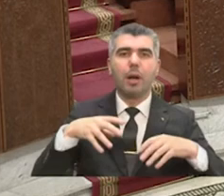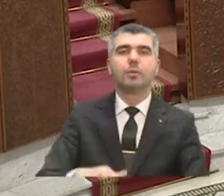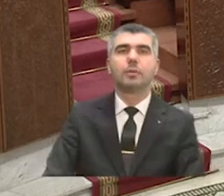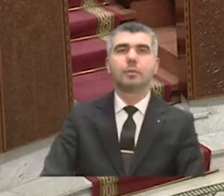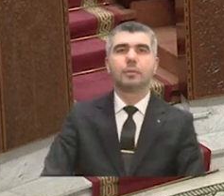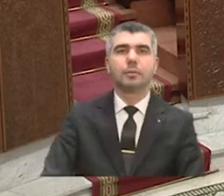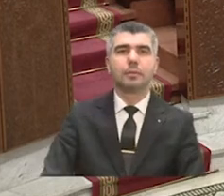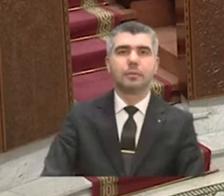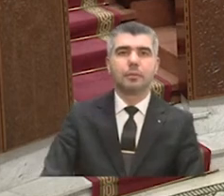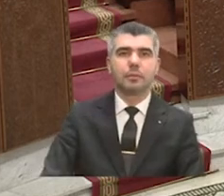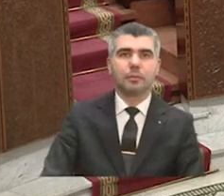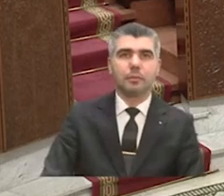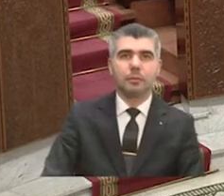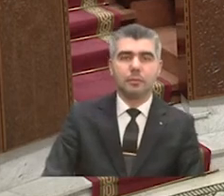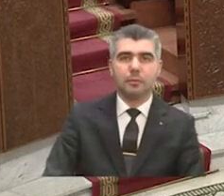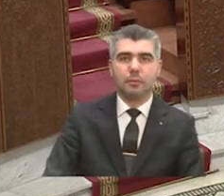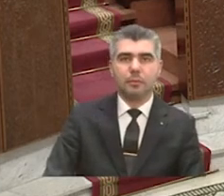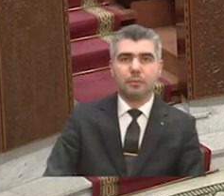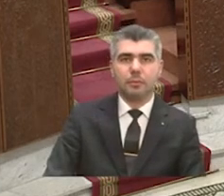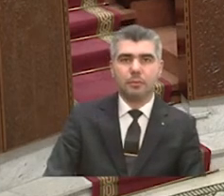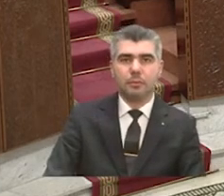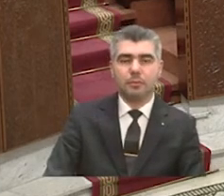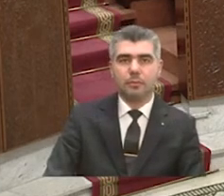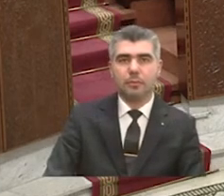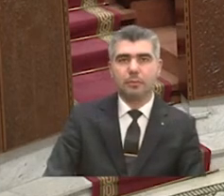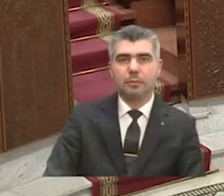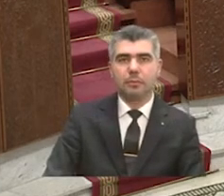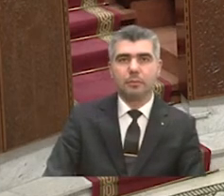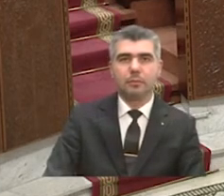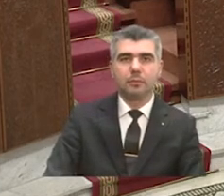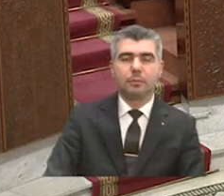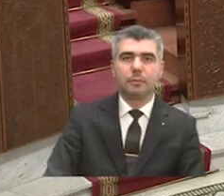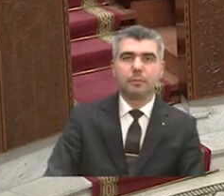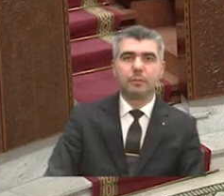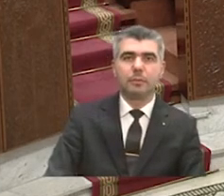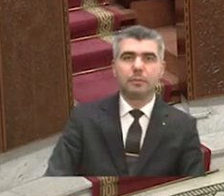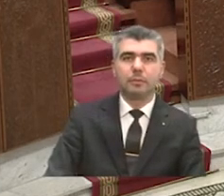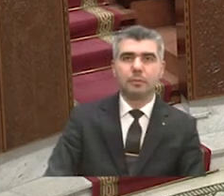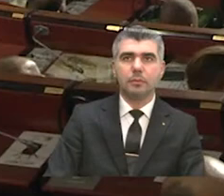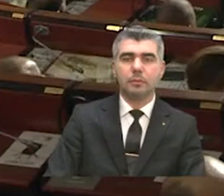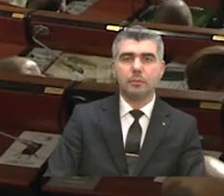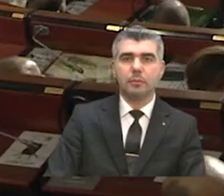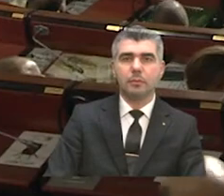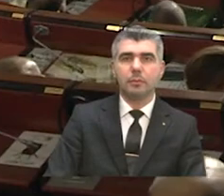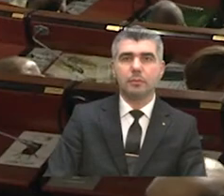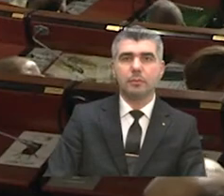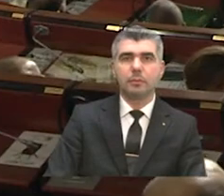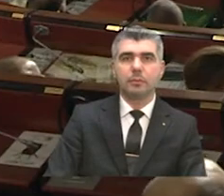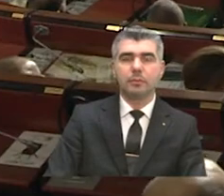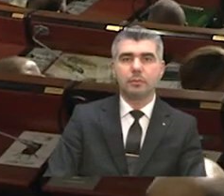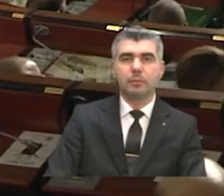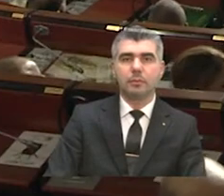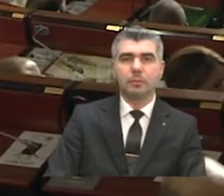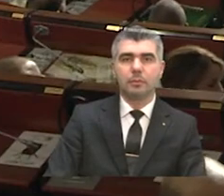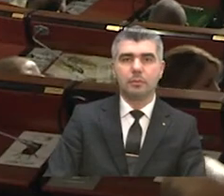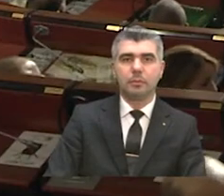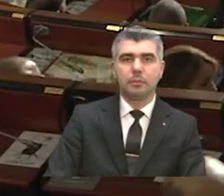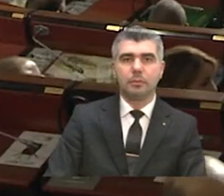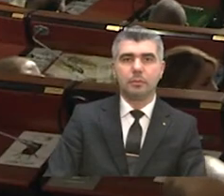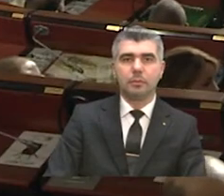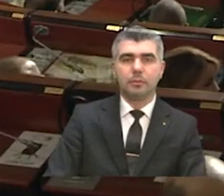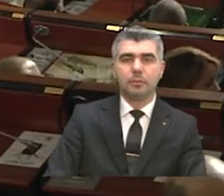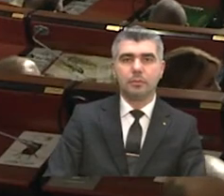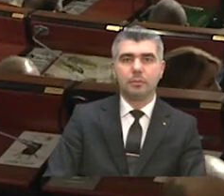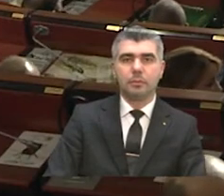stratégique. Oui, Mena. La parole est à Monsieur Raouf Abdellaoui.